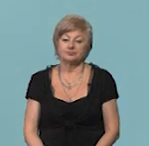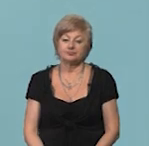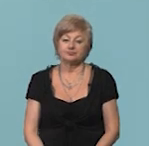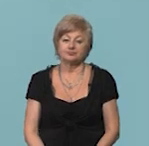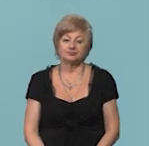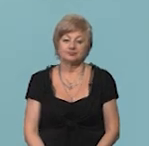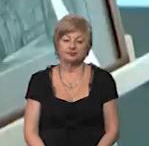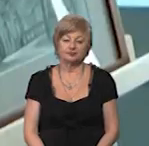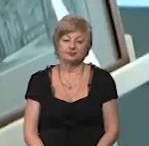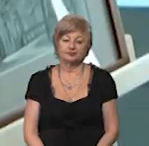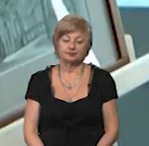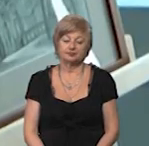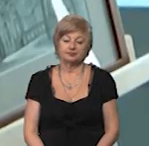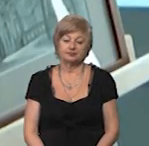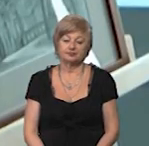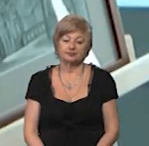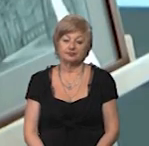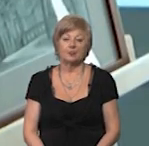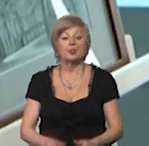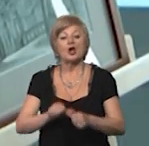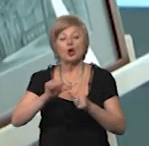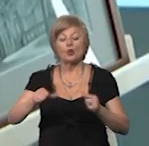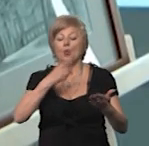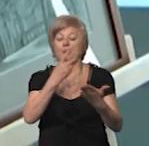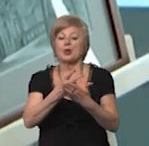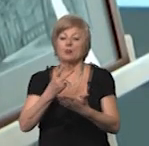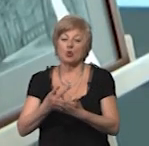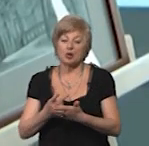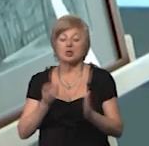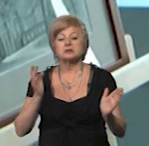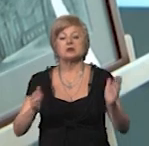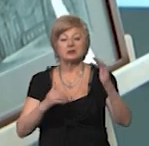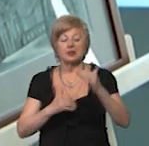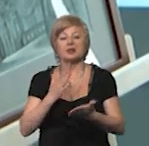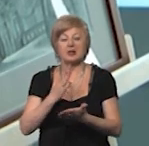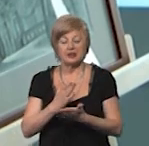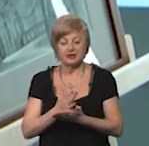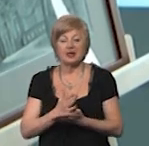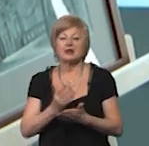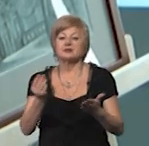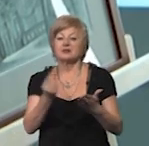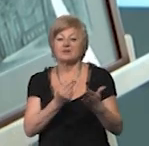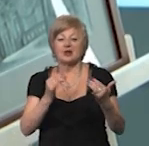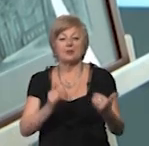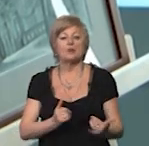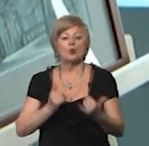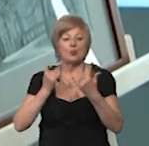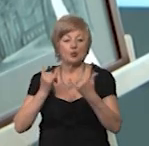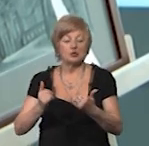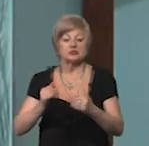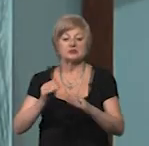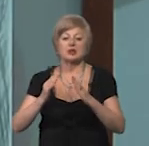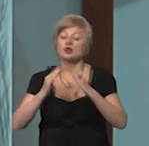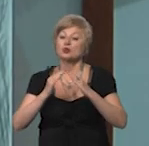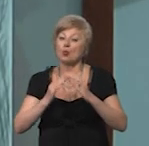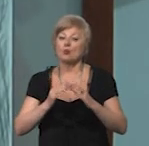Інтересні, симпатичні вулички. Окрім зображення міста Праги, на виставці є й робота, присвячена архітектурній